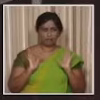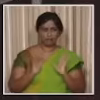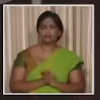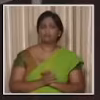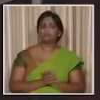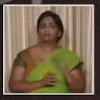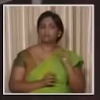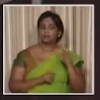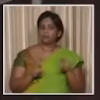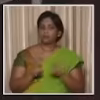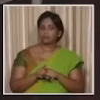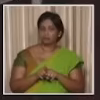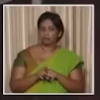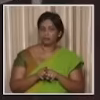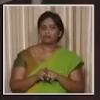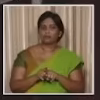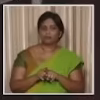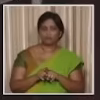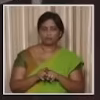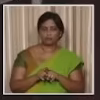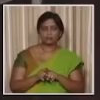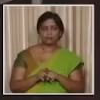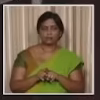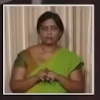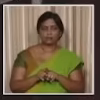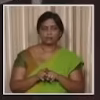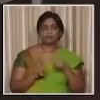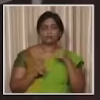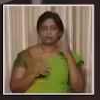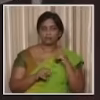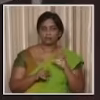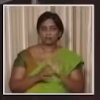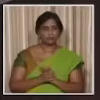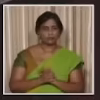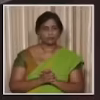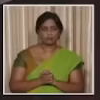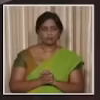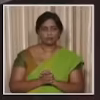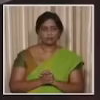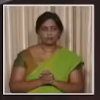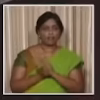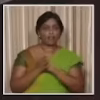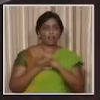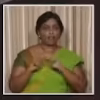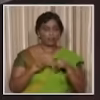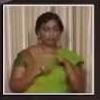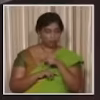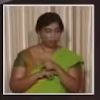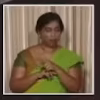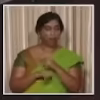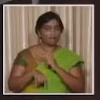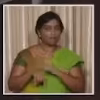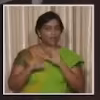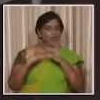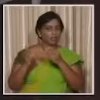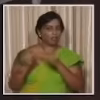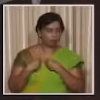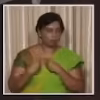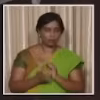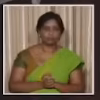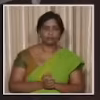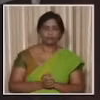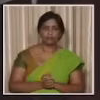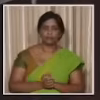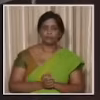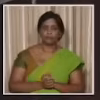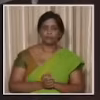ඒ නිසා ඒ විතරක් නෙවෙයි මුලස්සනේ සභාපති දෙකකින් අවසන් කරනවා ඒ නිසා නෑ මට හරයෙන් ප්‍රණාන්දු ඇමතුමා එතුමාගේ විනාඩි 10ක් ගන්නයි කියලා කිව්වා